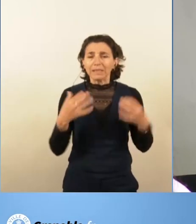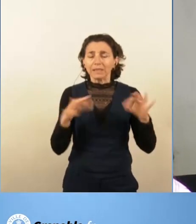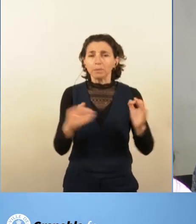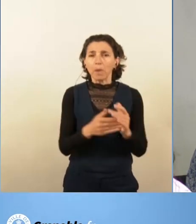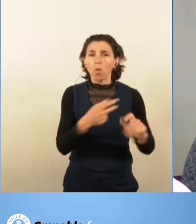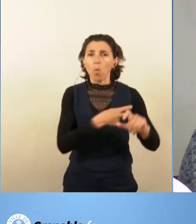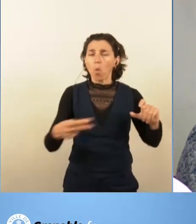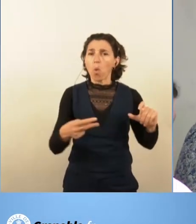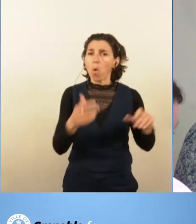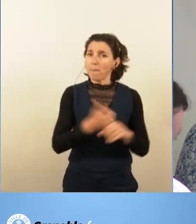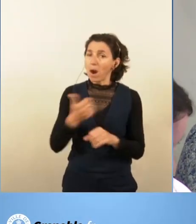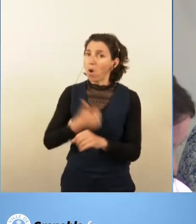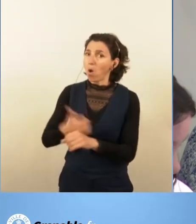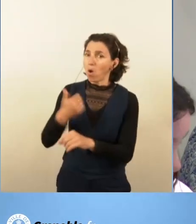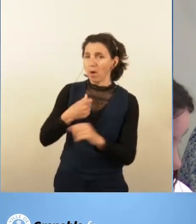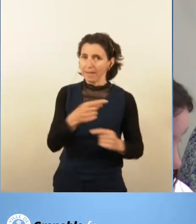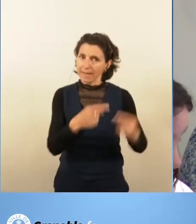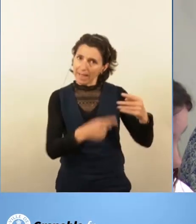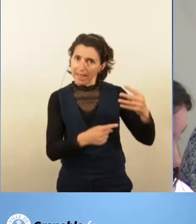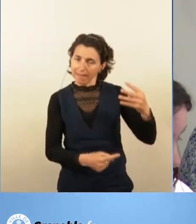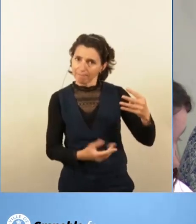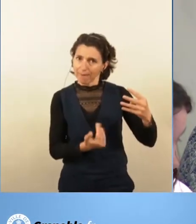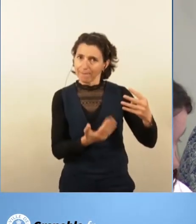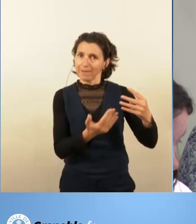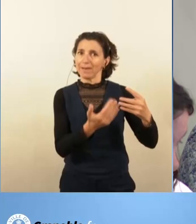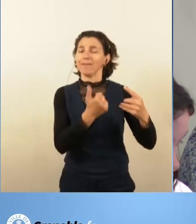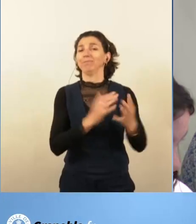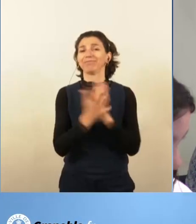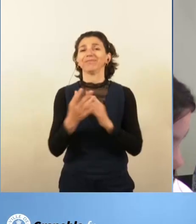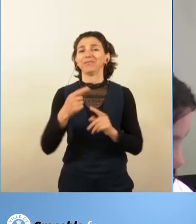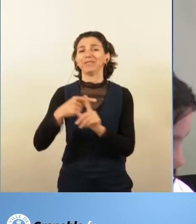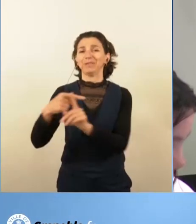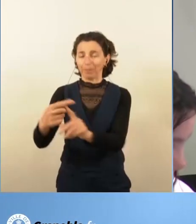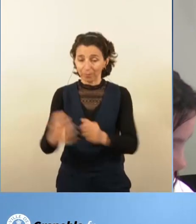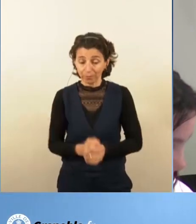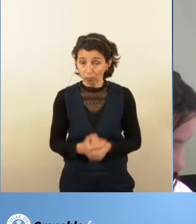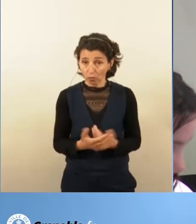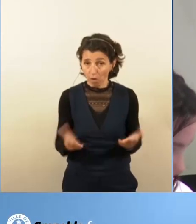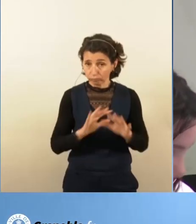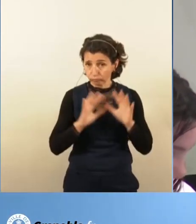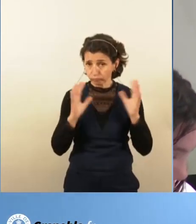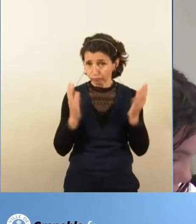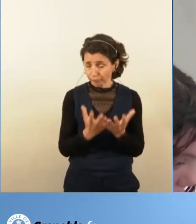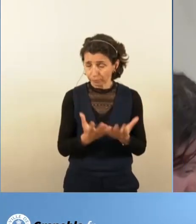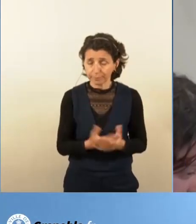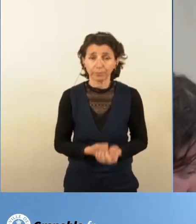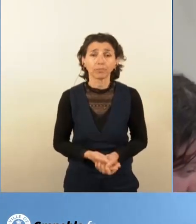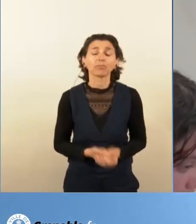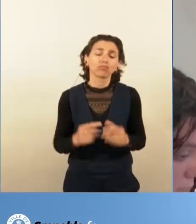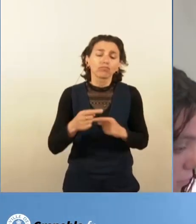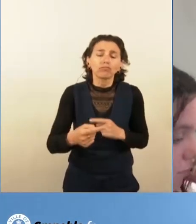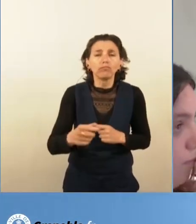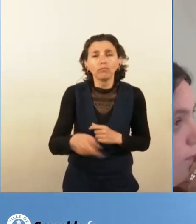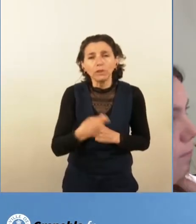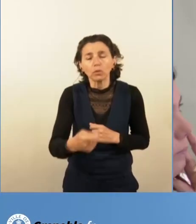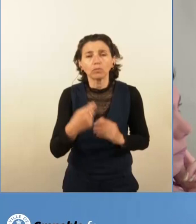arriver à lever les avis défavorables les uns après les autres voilà pour l'essentiel ce que je voulais ajouter donc on rediscutera bien évidemment